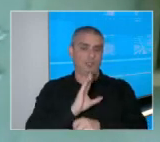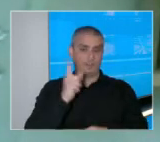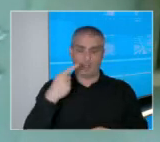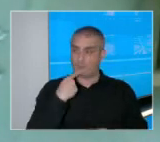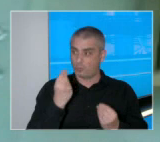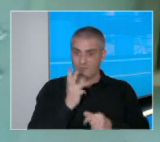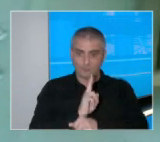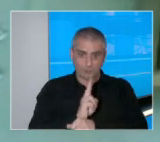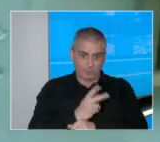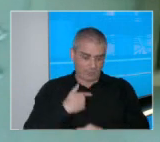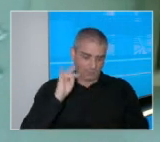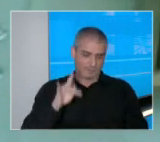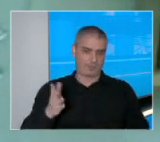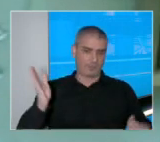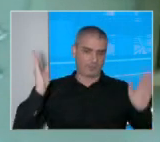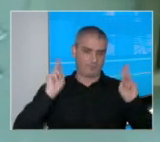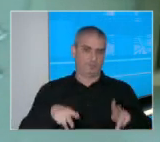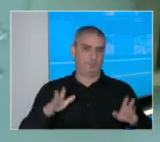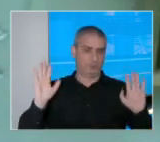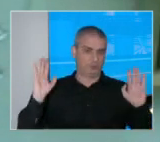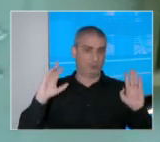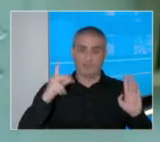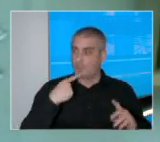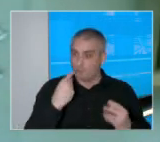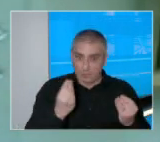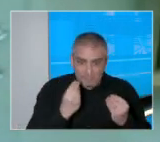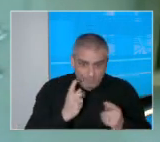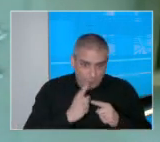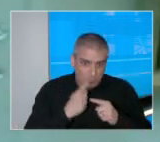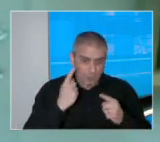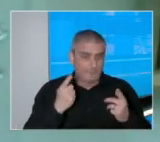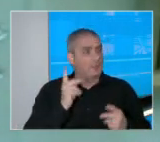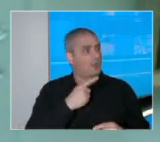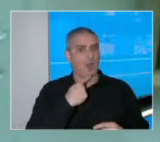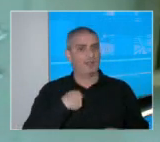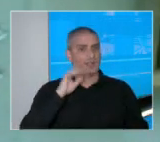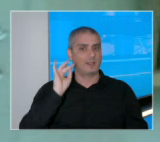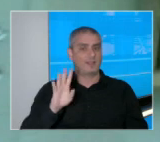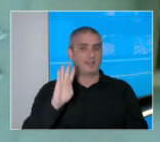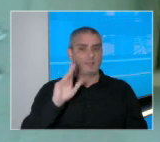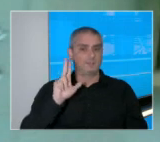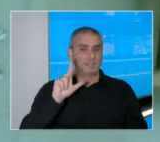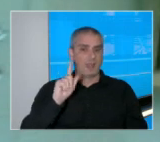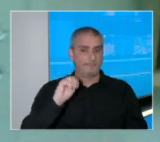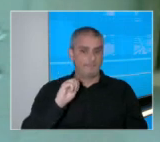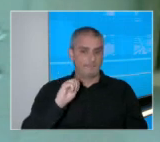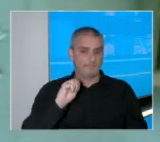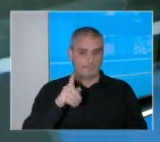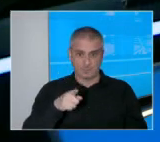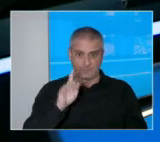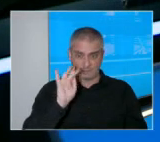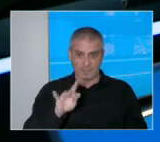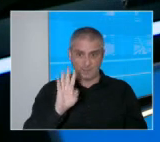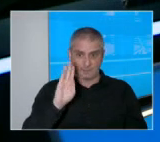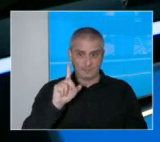נאמרו דברים שקריים, אני מגנה זה בכל תוקף. אם נאמרו דברים מדויקים... אתה יכול להגיד אני מגנה את בצלם? אתה מגנה